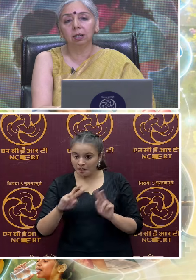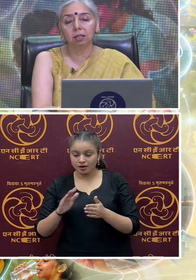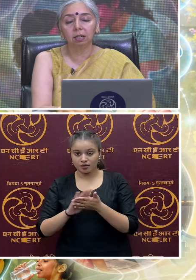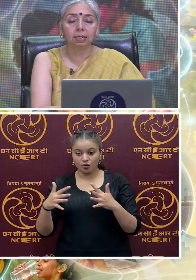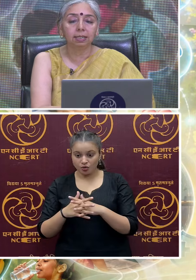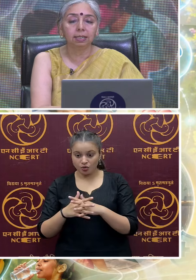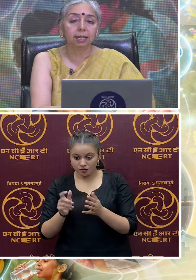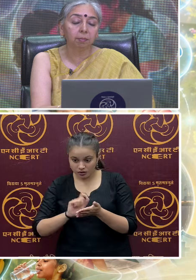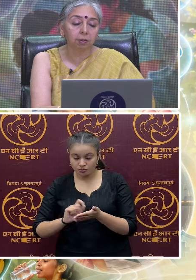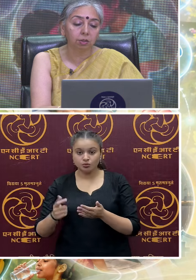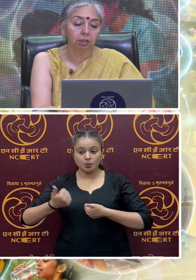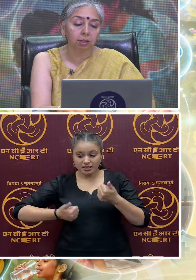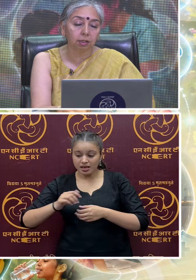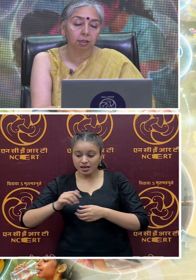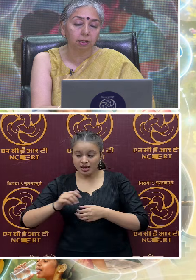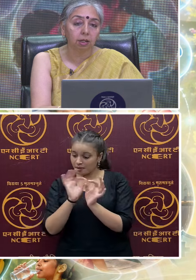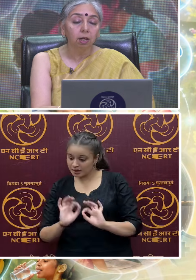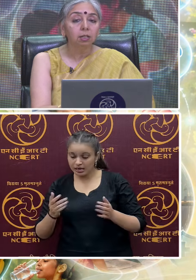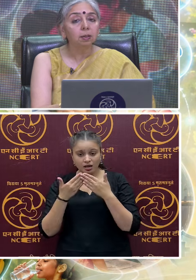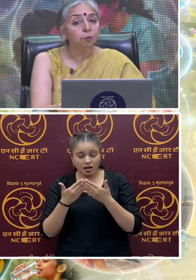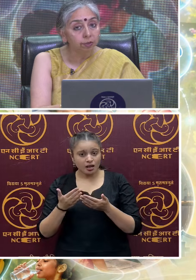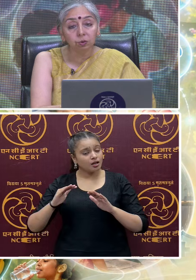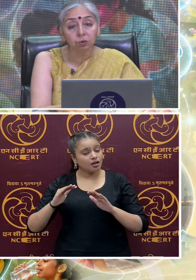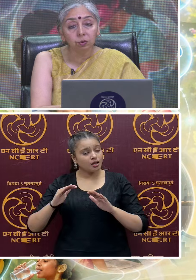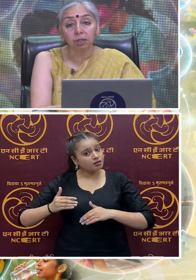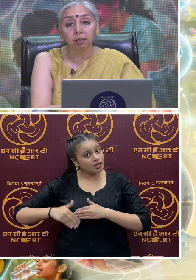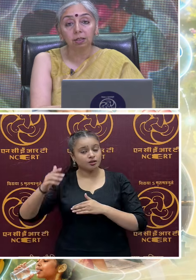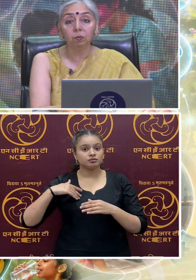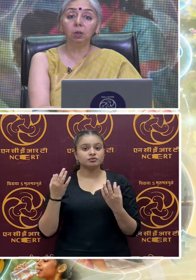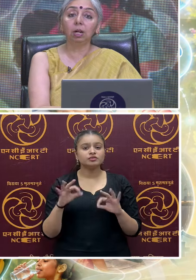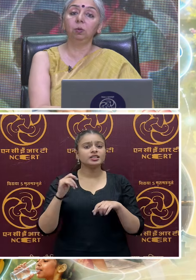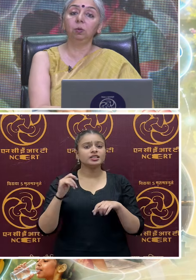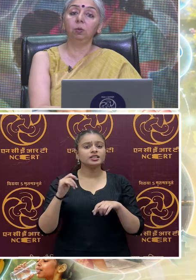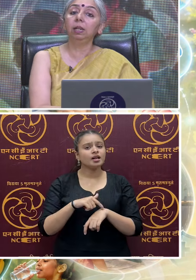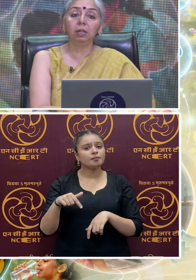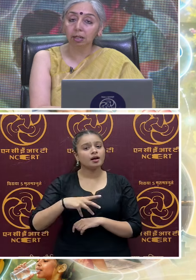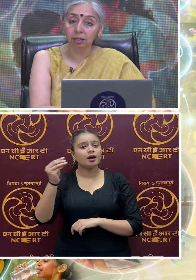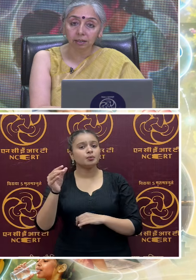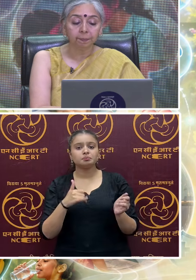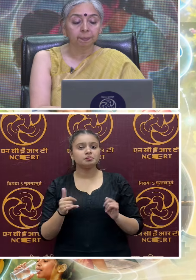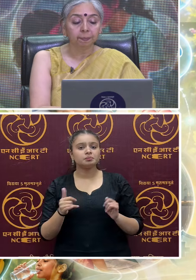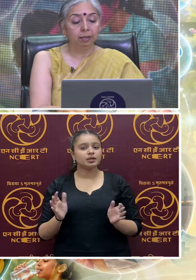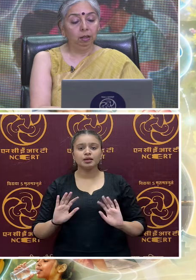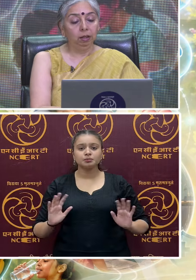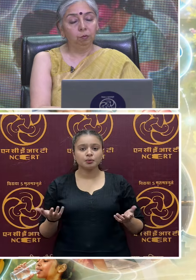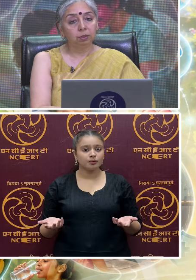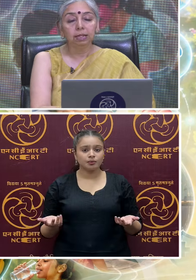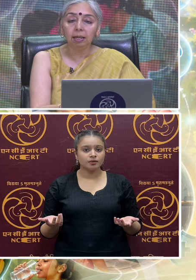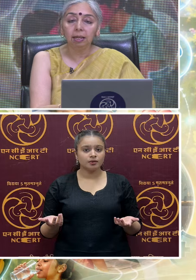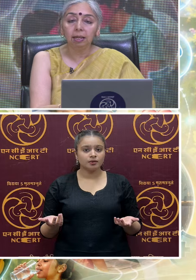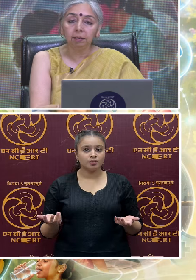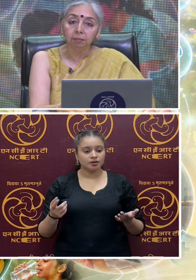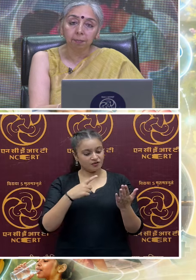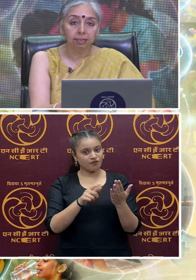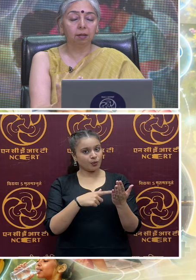टेस्ट की तैयारी कर रहे हैं, एग्ज़ाम की प्रिपरेशन कर रहे हैं। जब वो फ्री हो जाते हैं तब वो कोई आउटडोर गेम नहीं खेलते, वो